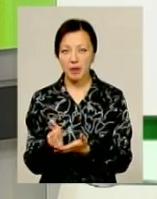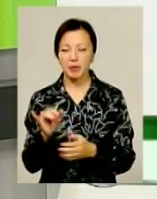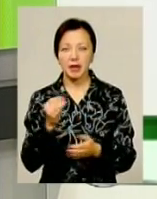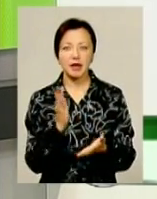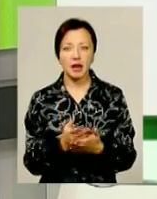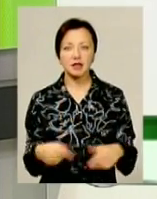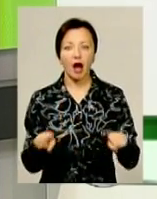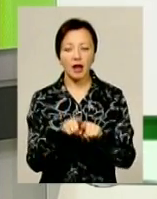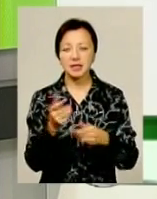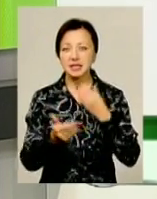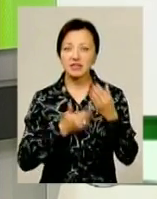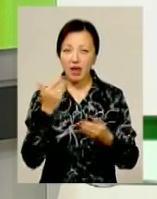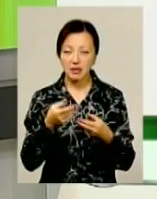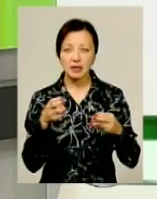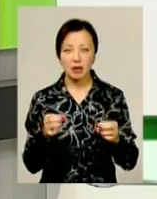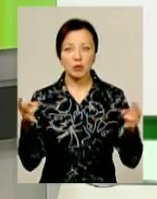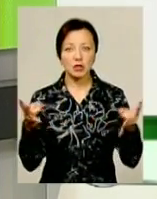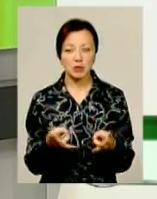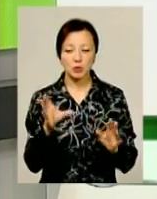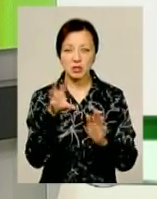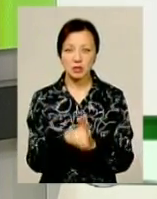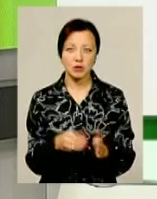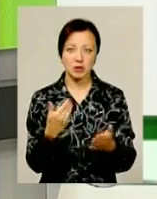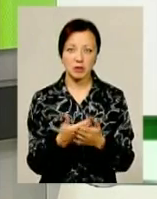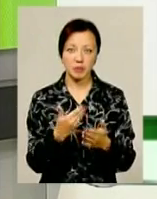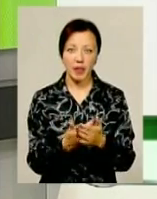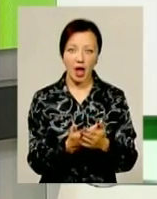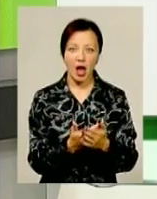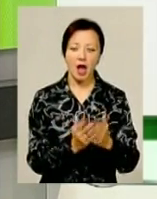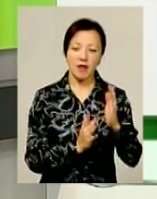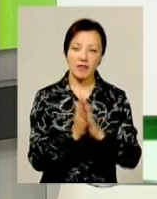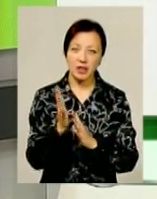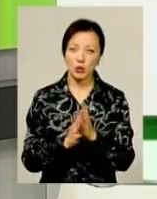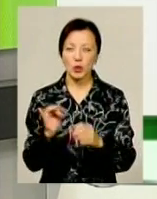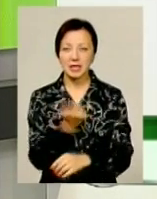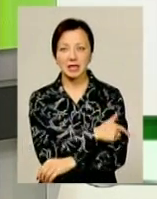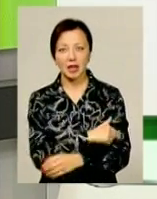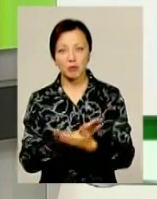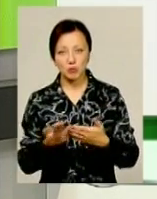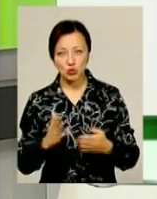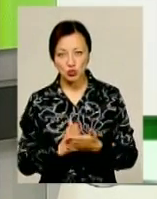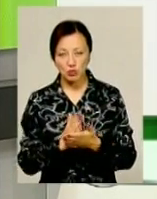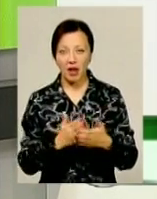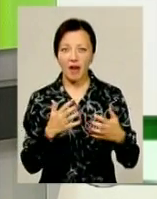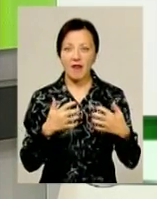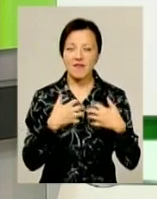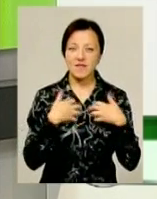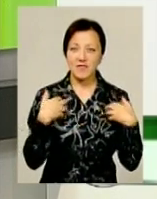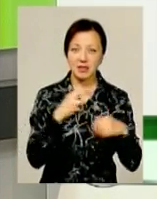є такі звернення, де потрібно задіювати, наприклад, фітосанітарну і санітарно-епідеміологічну службу, ветеринарну